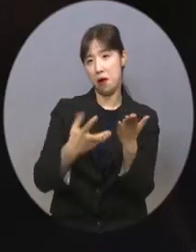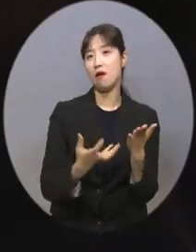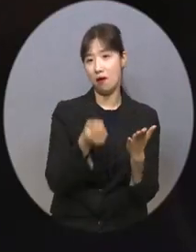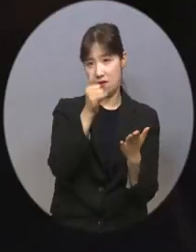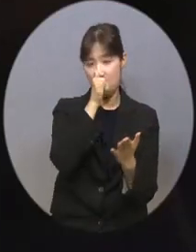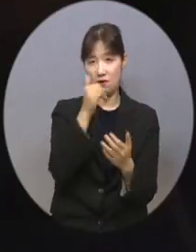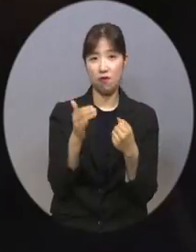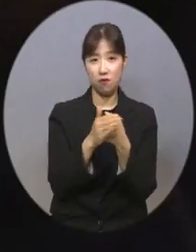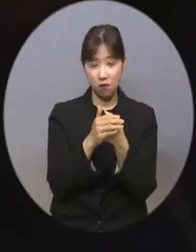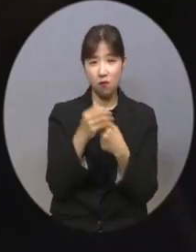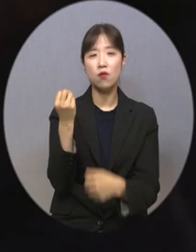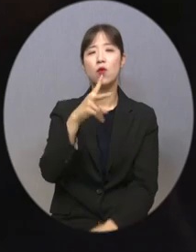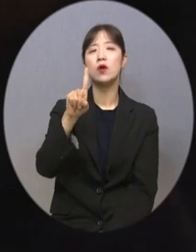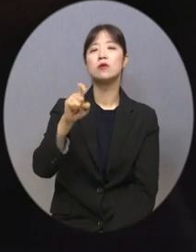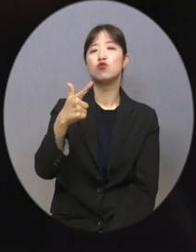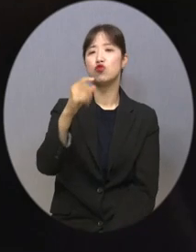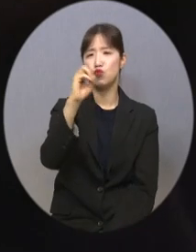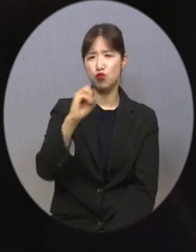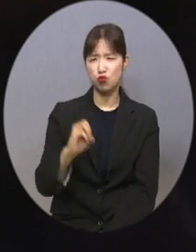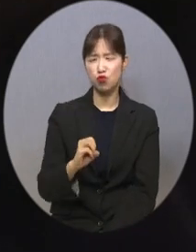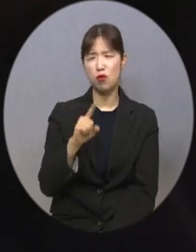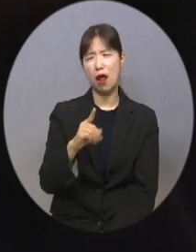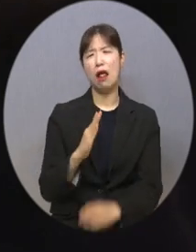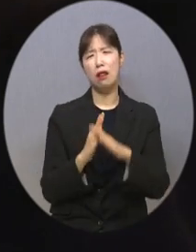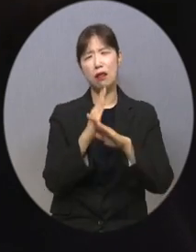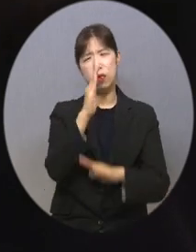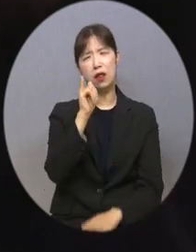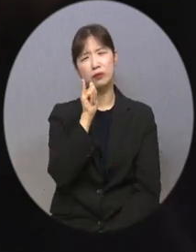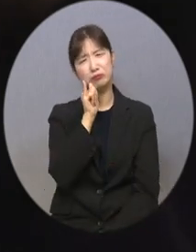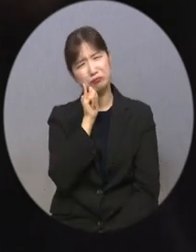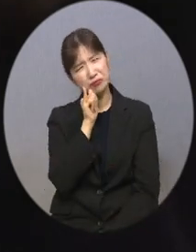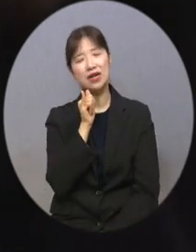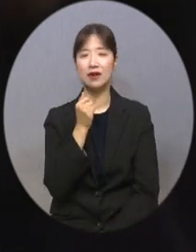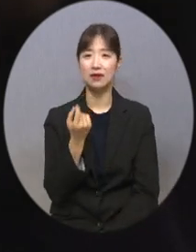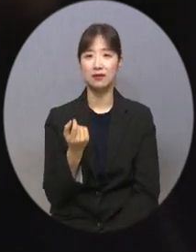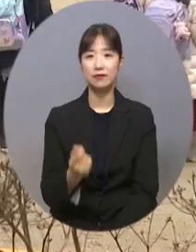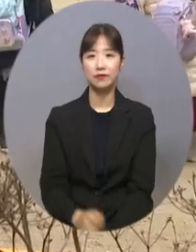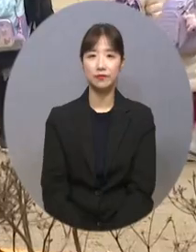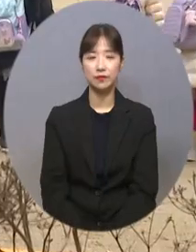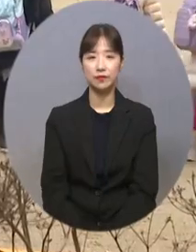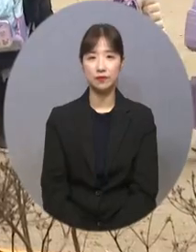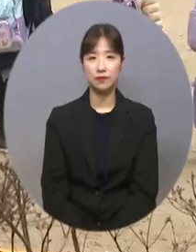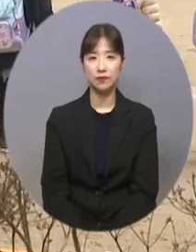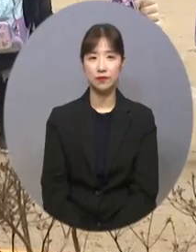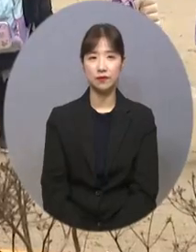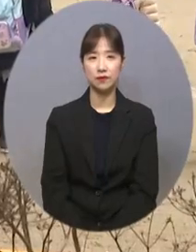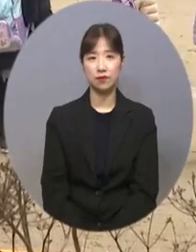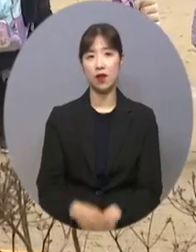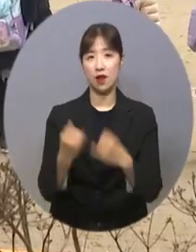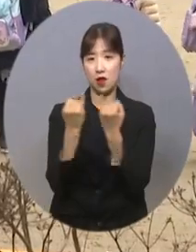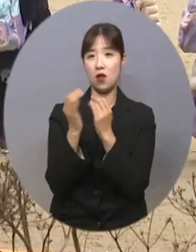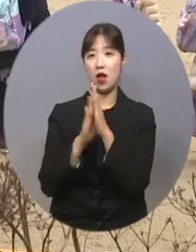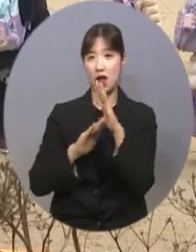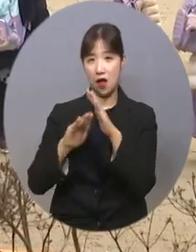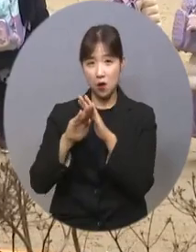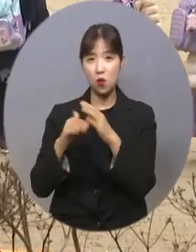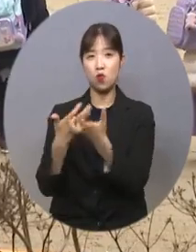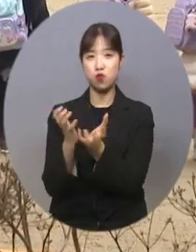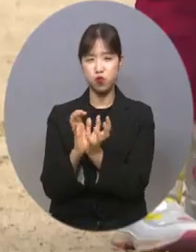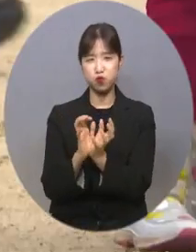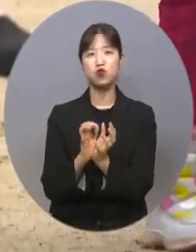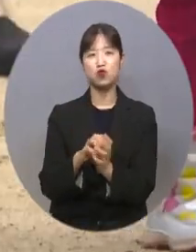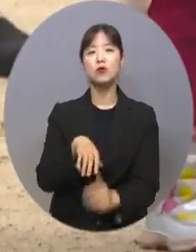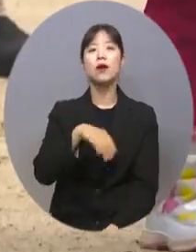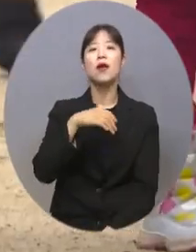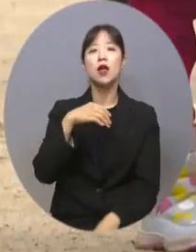16%는 스마트폰이나 인터넷에 지나치게 의존하는 것으로 나타났습니다. 여성가족부는 학령 전환기에